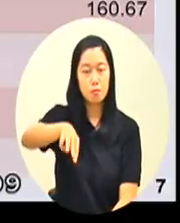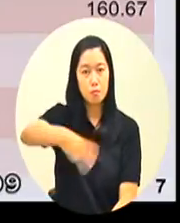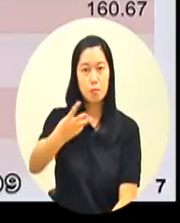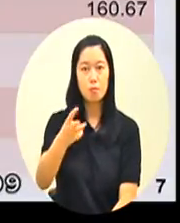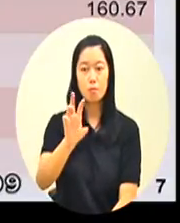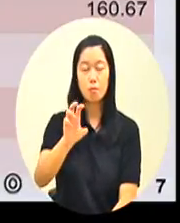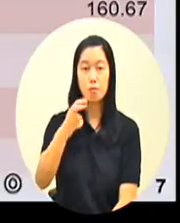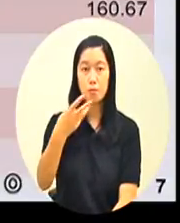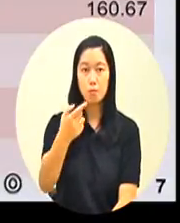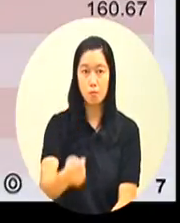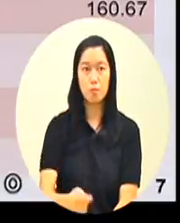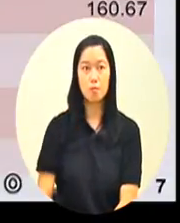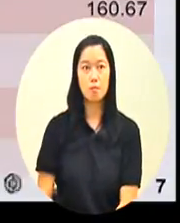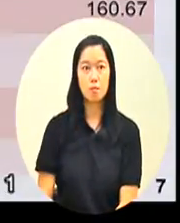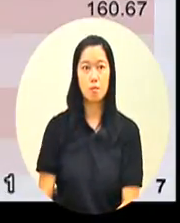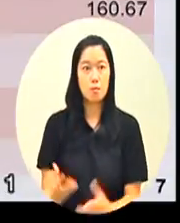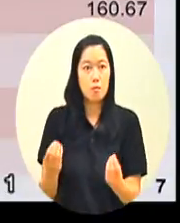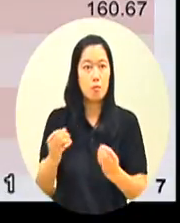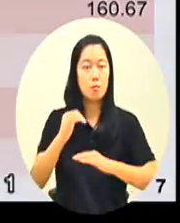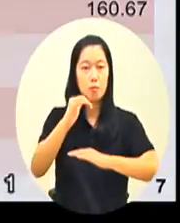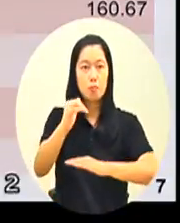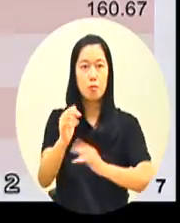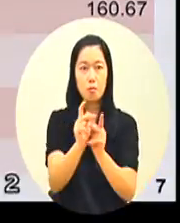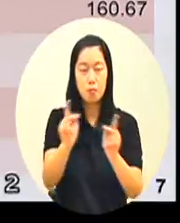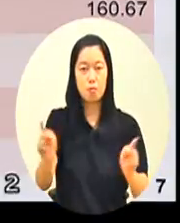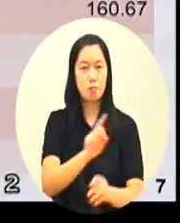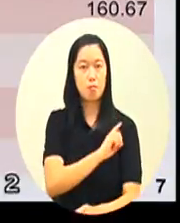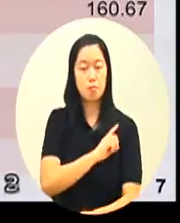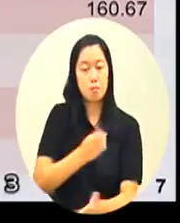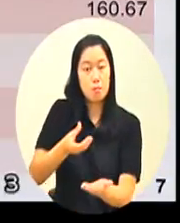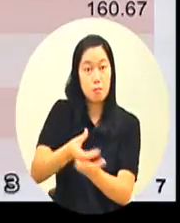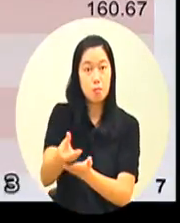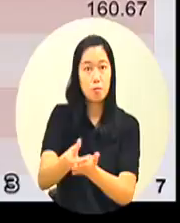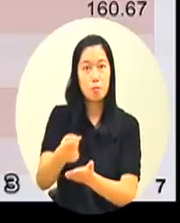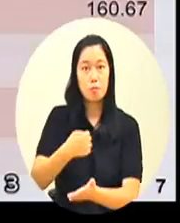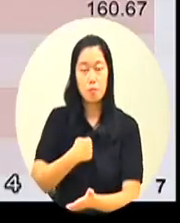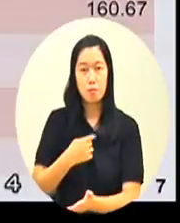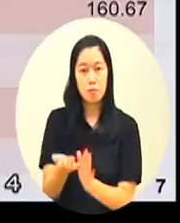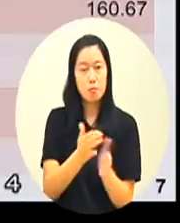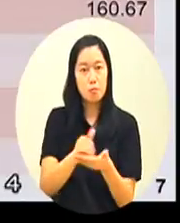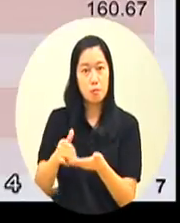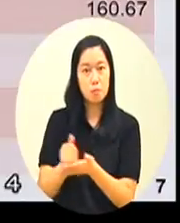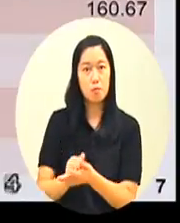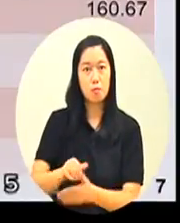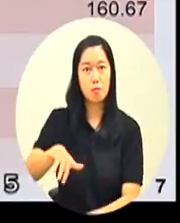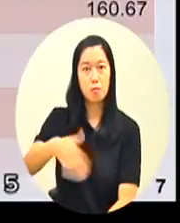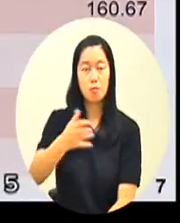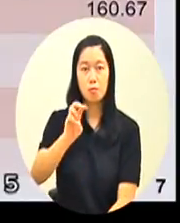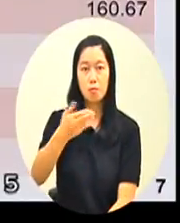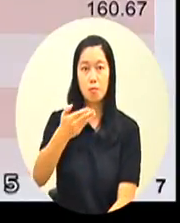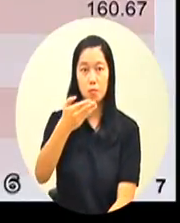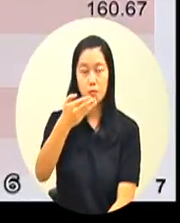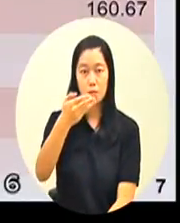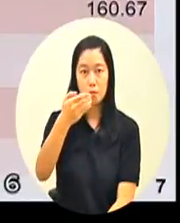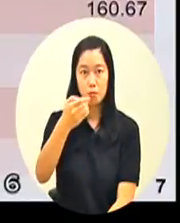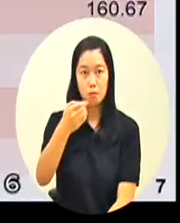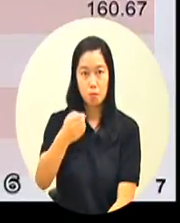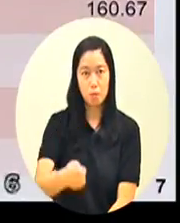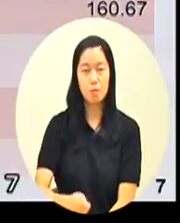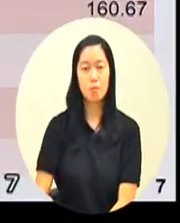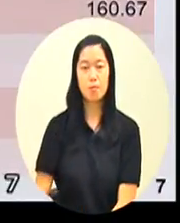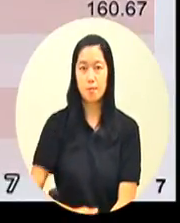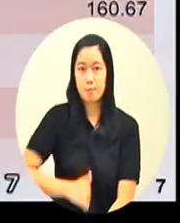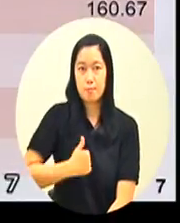2383亿。那不受限债务的，就是属于自偿性的部分呢，我们预算数是539亿多，那实际